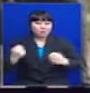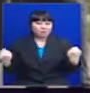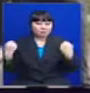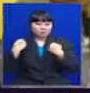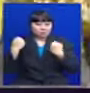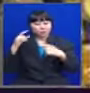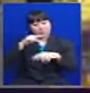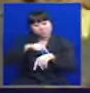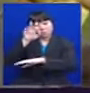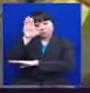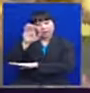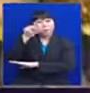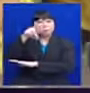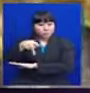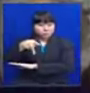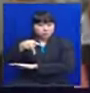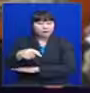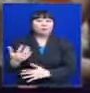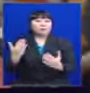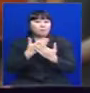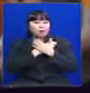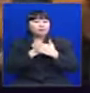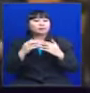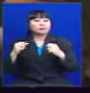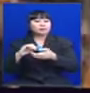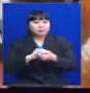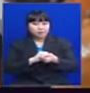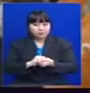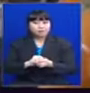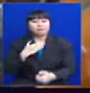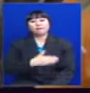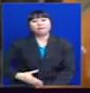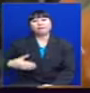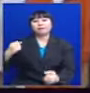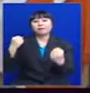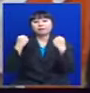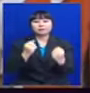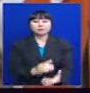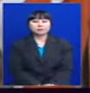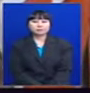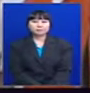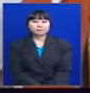ของวันพุธเพื่อสร้างความรักความสามัคคีและสร้างความแข็งแรงให้กับร่างกายค่ะ